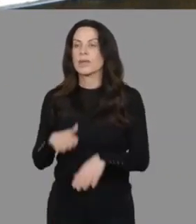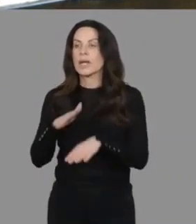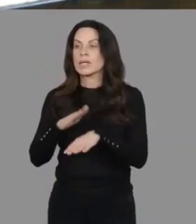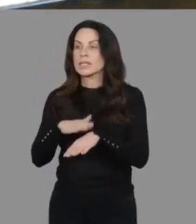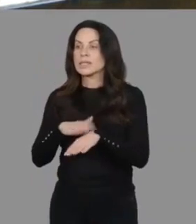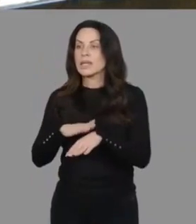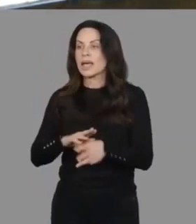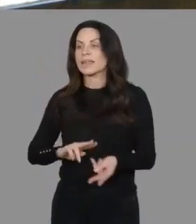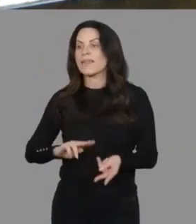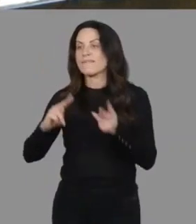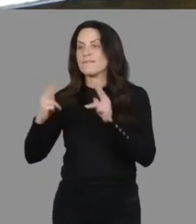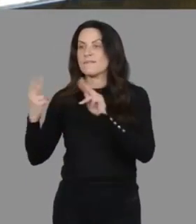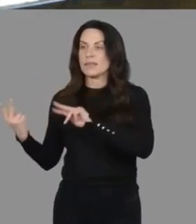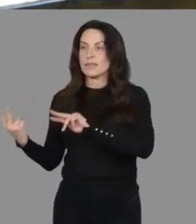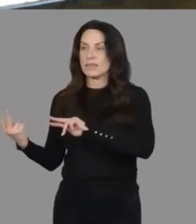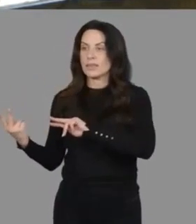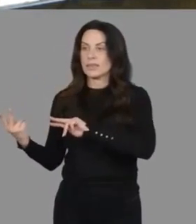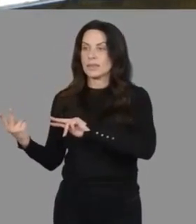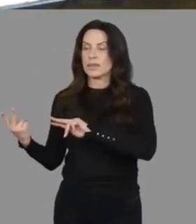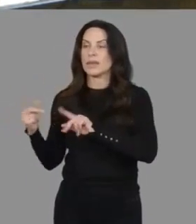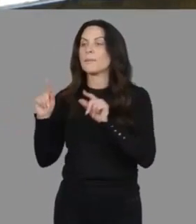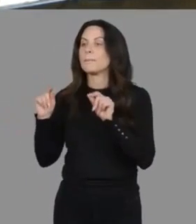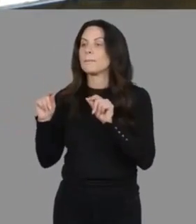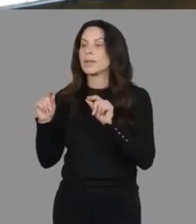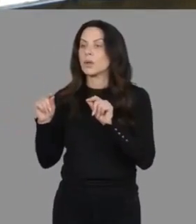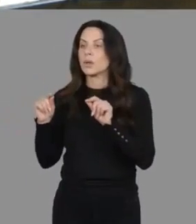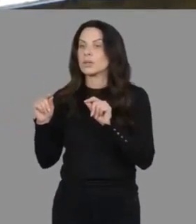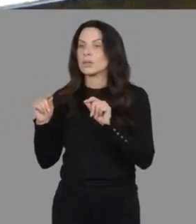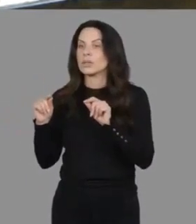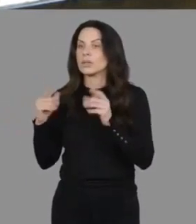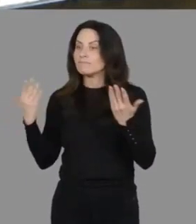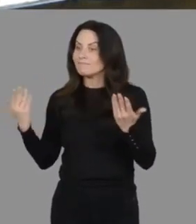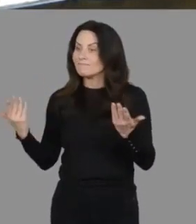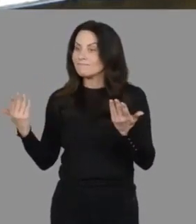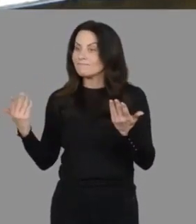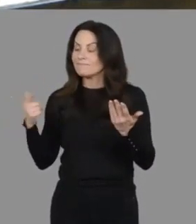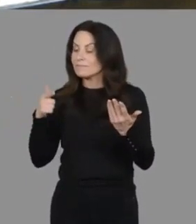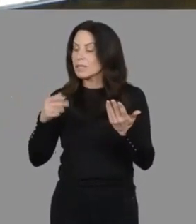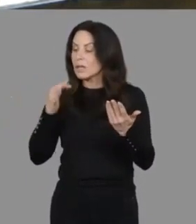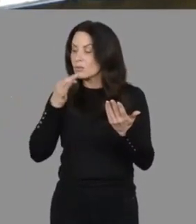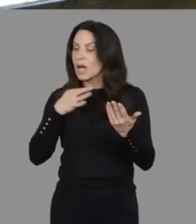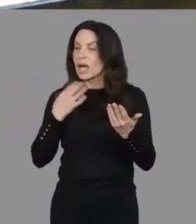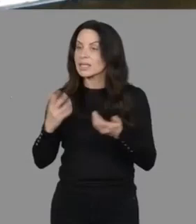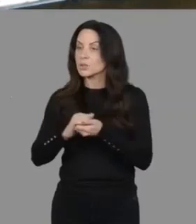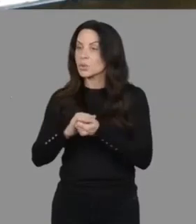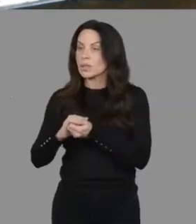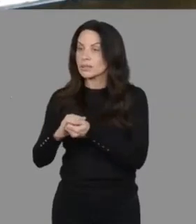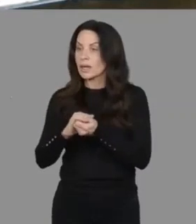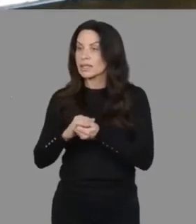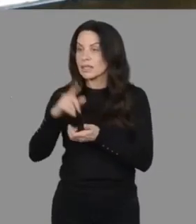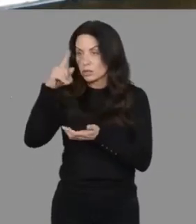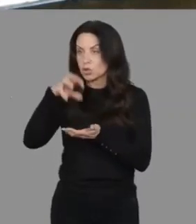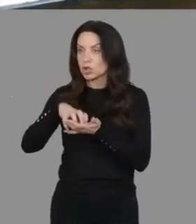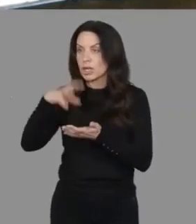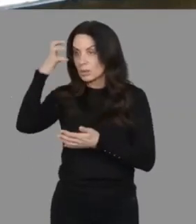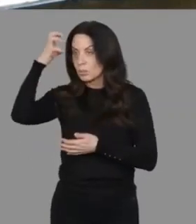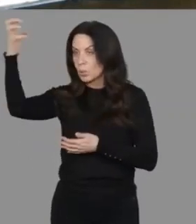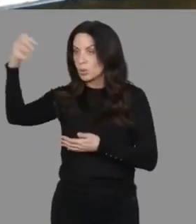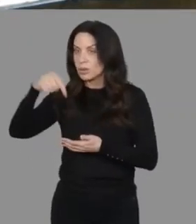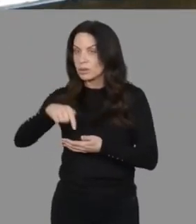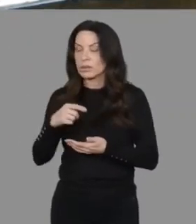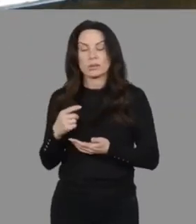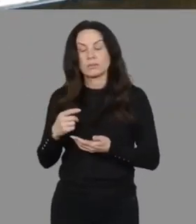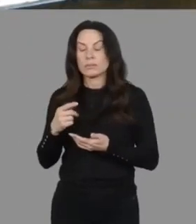Zeitenwende bedeutet, dass sich die Frage nach Solidarität in dieser Stadt auch noch mal anders